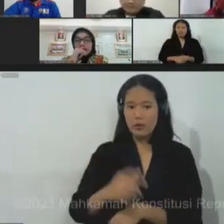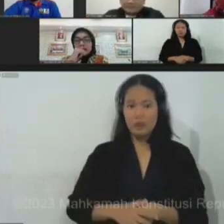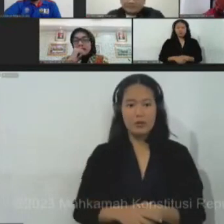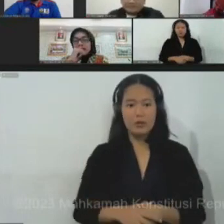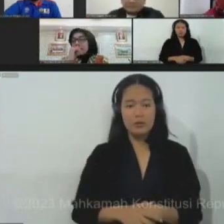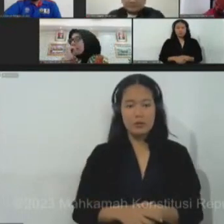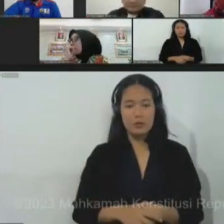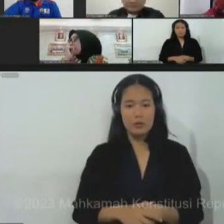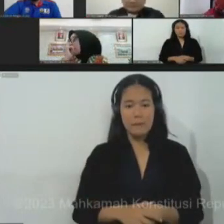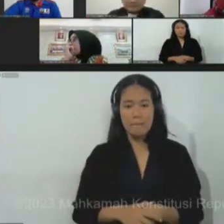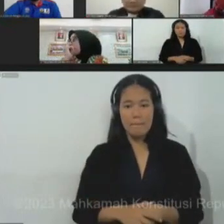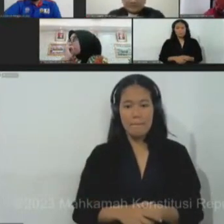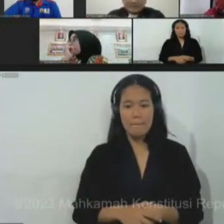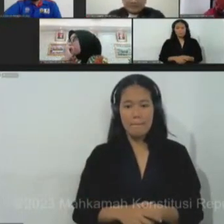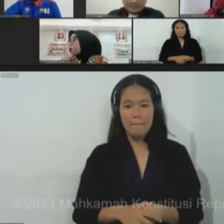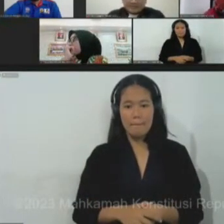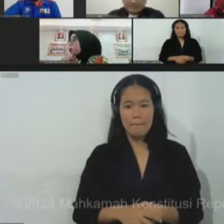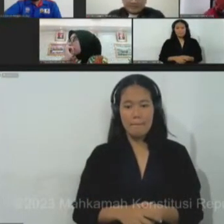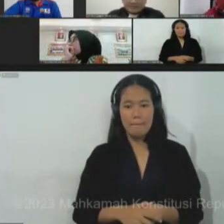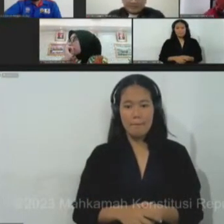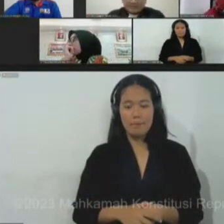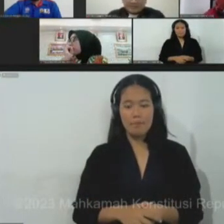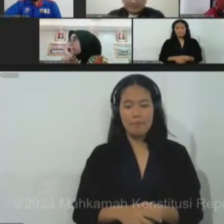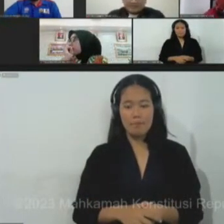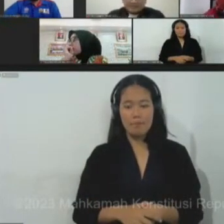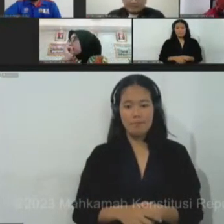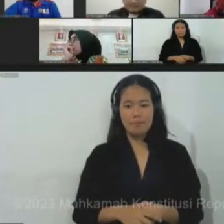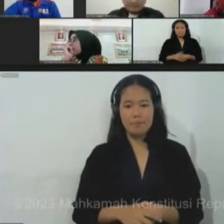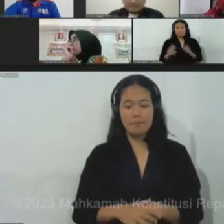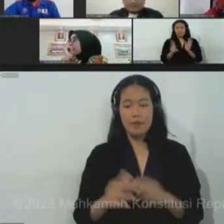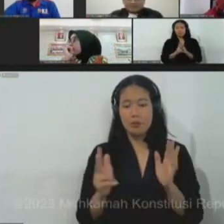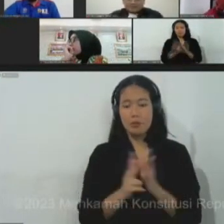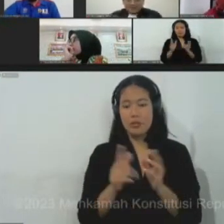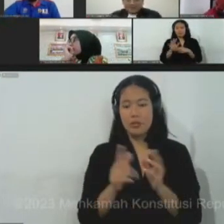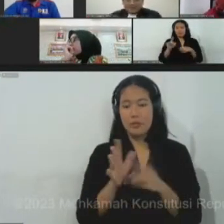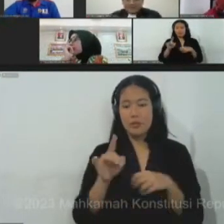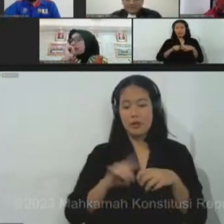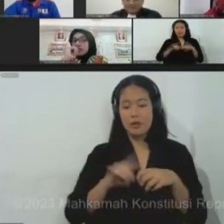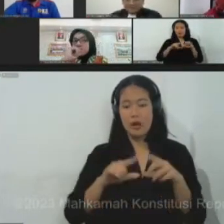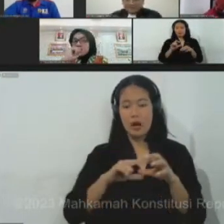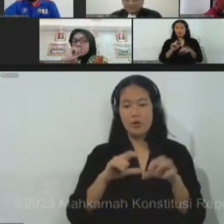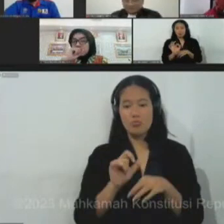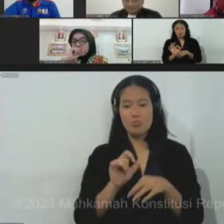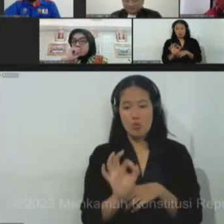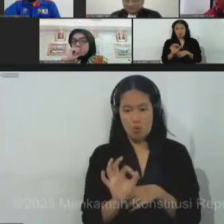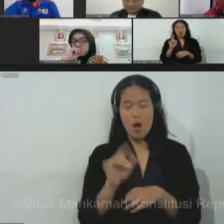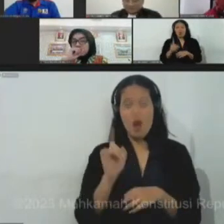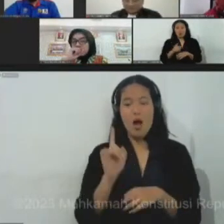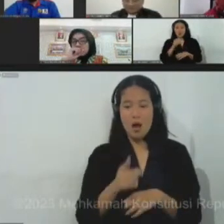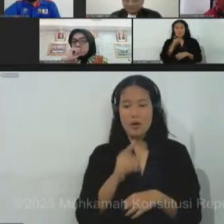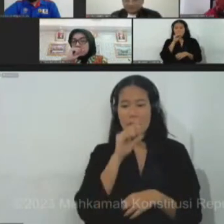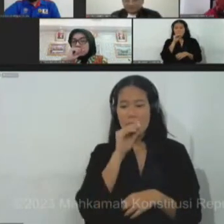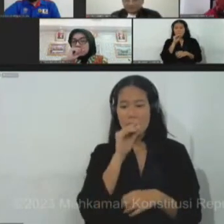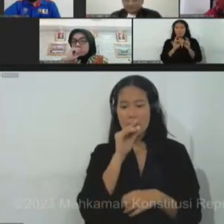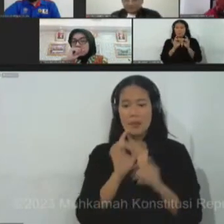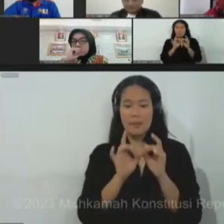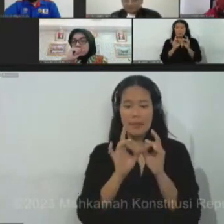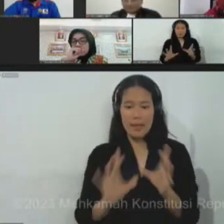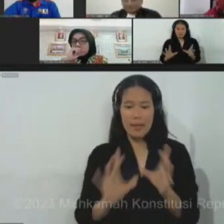ngobrol terhadap putusan Mahkamah akuo terdapat pendapat berbeda